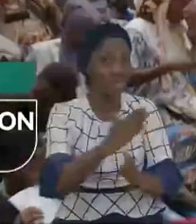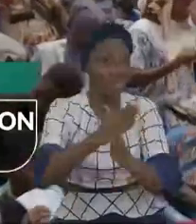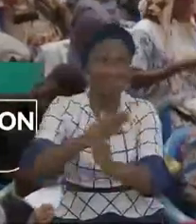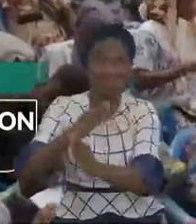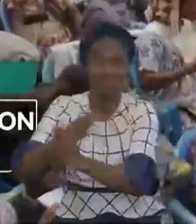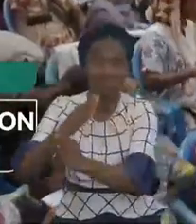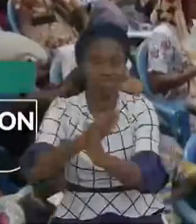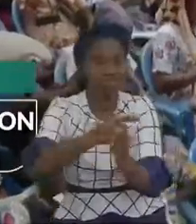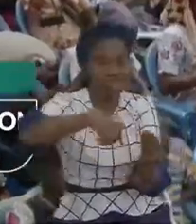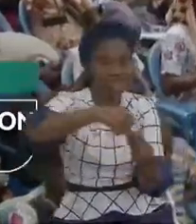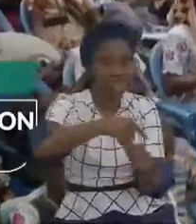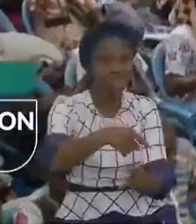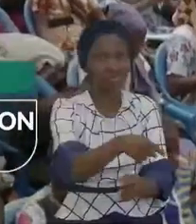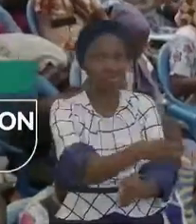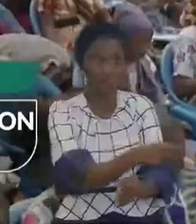mur de haie.